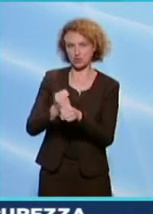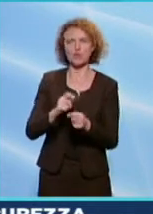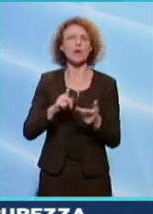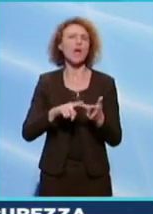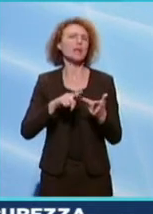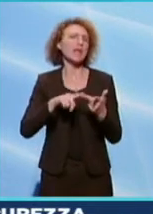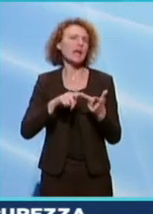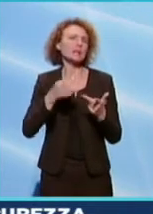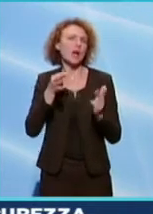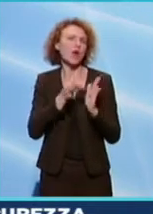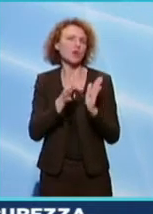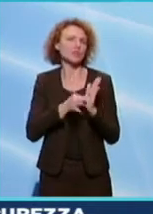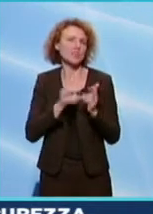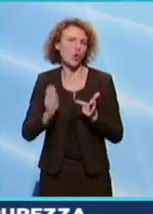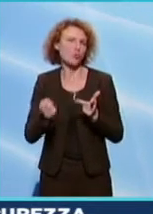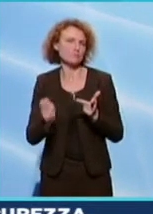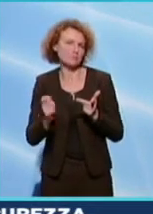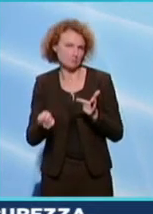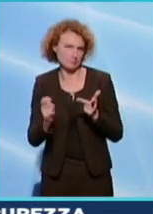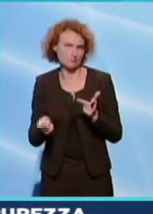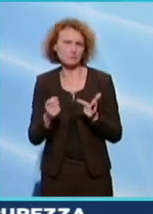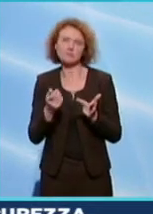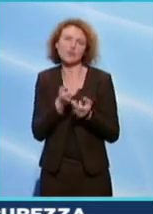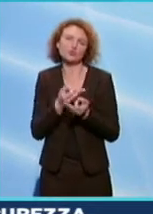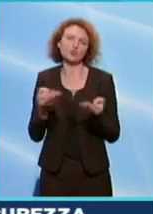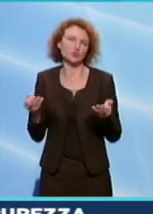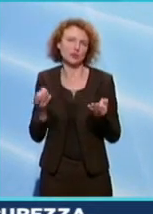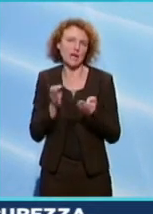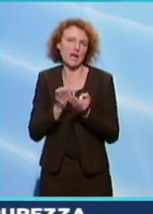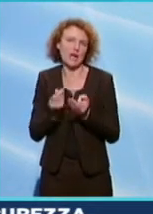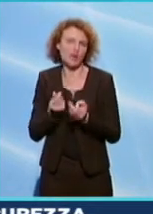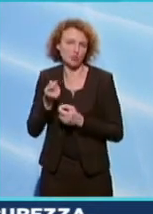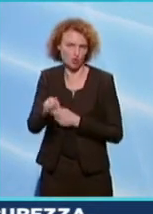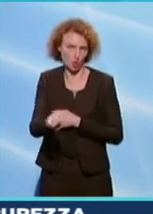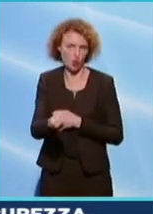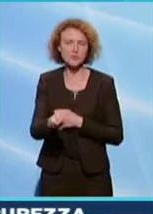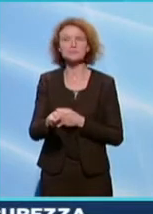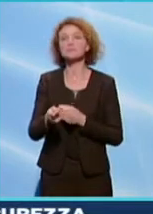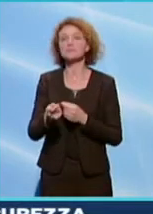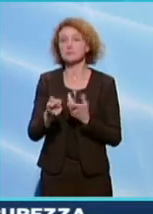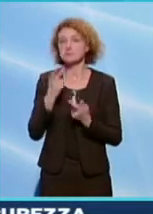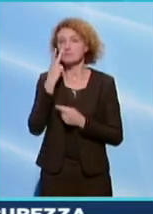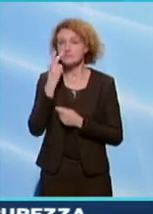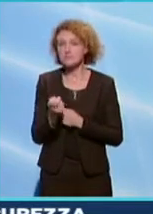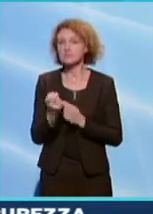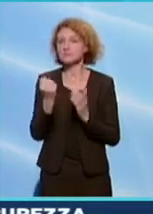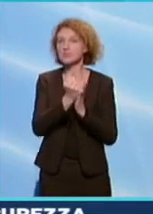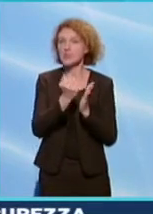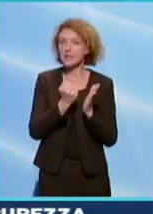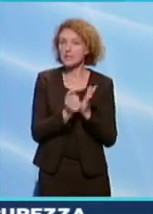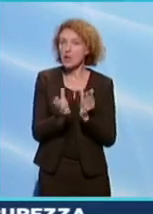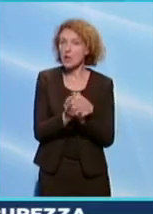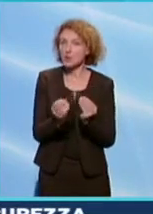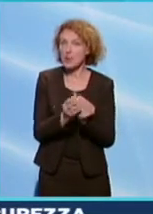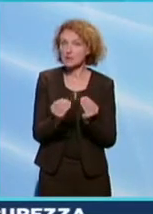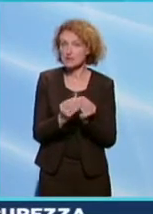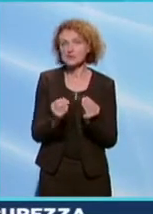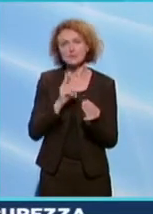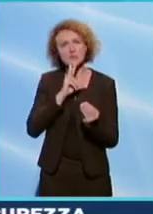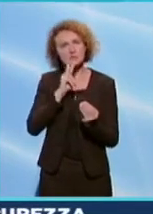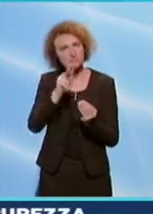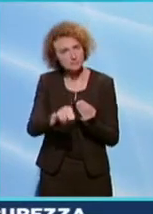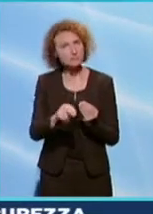e sia stata prestata idonea cauzione quanto è previsto decreto attuativo informo che è in via di definizione il